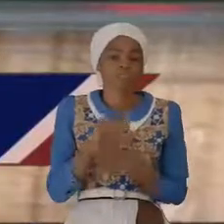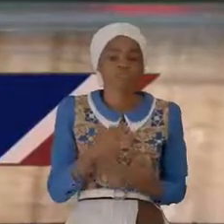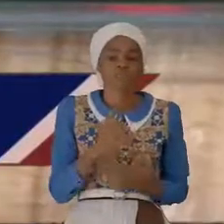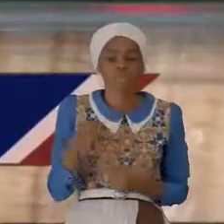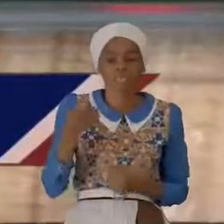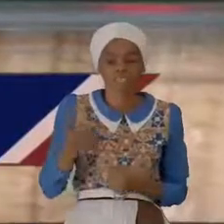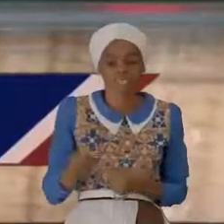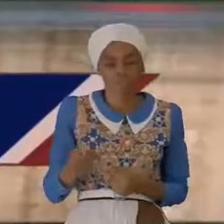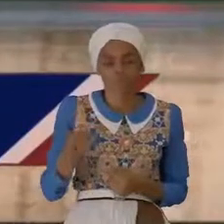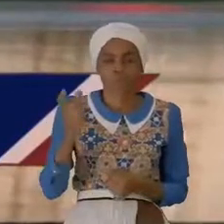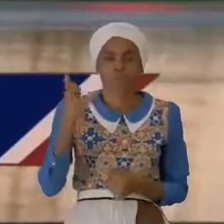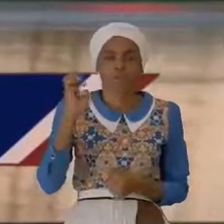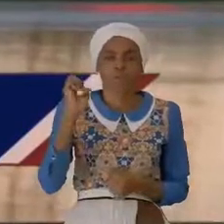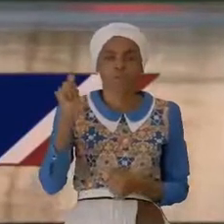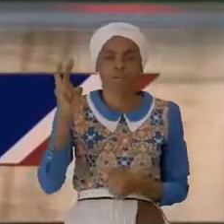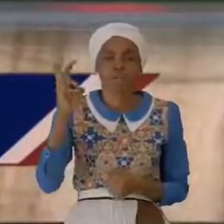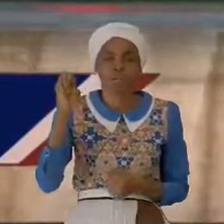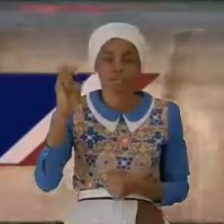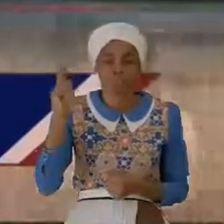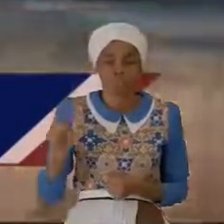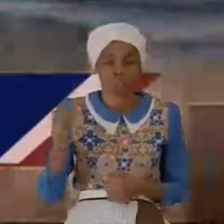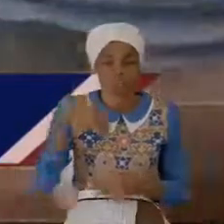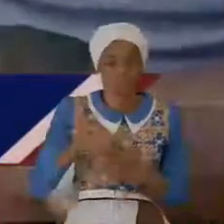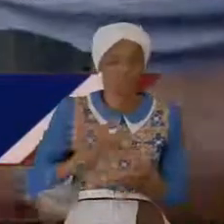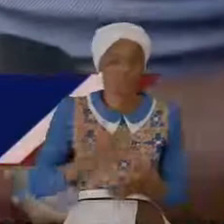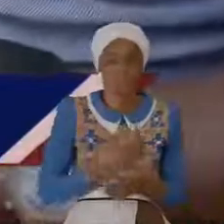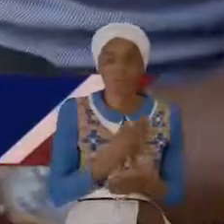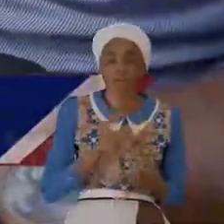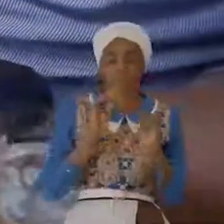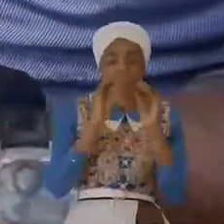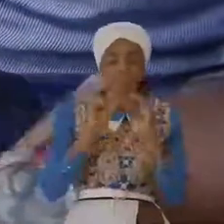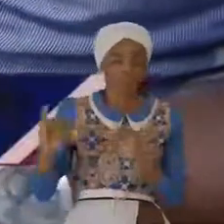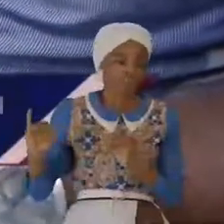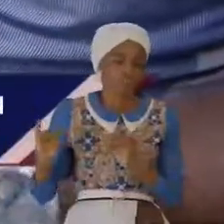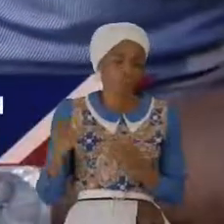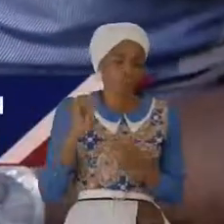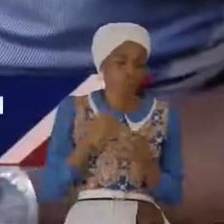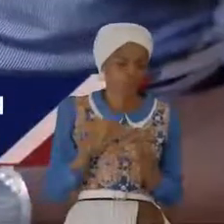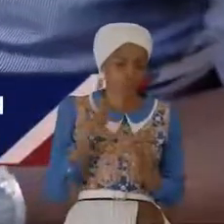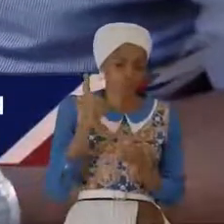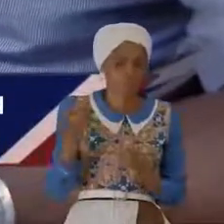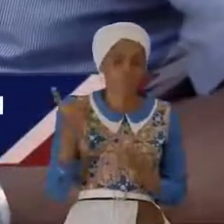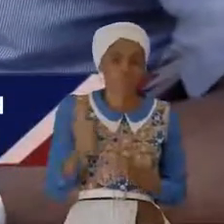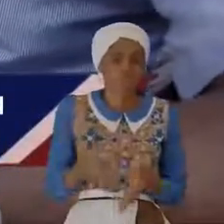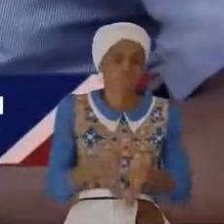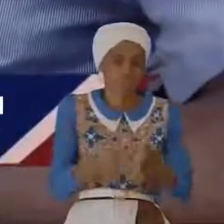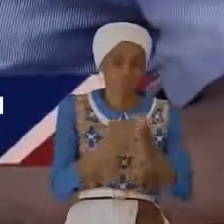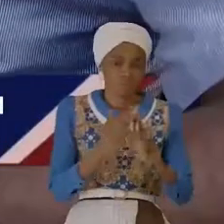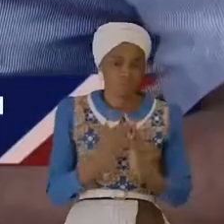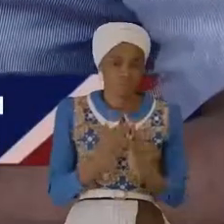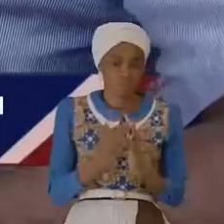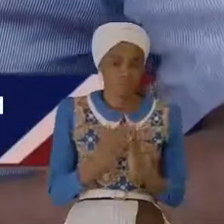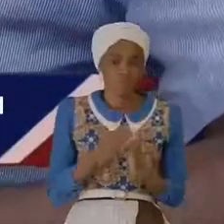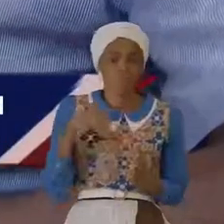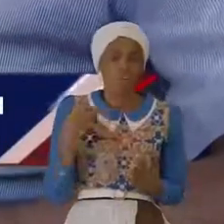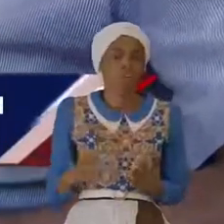levain dans notre enseignement. Embrassons la première partie, l'exigence d'une dévotion